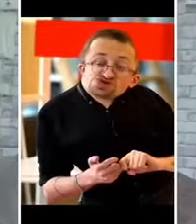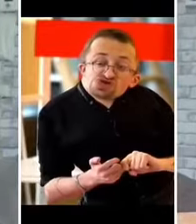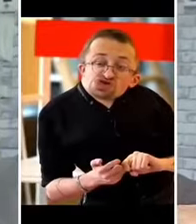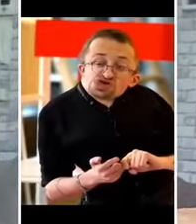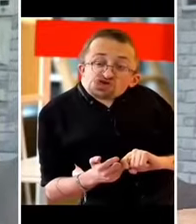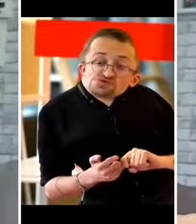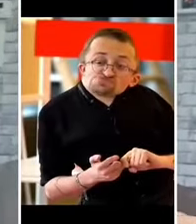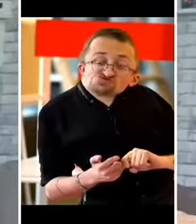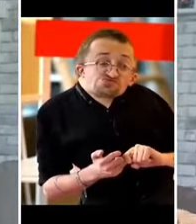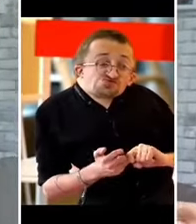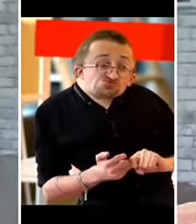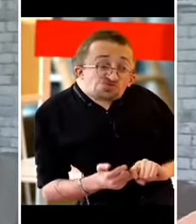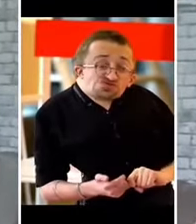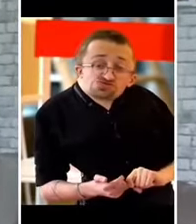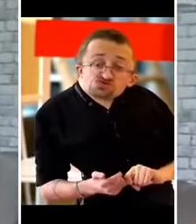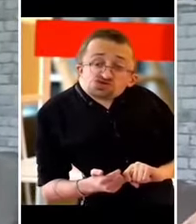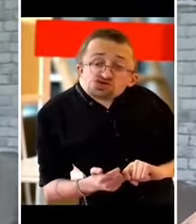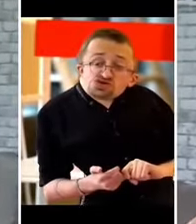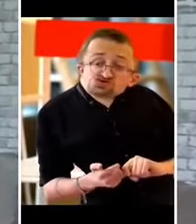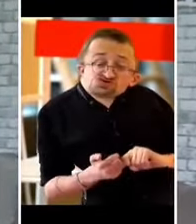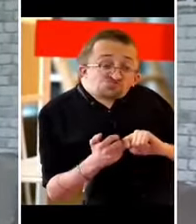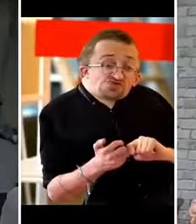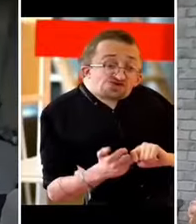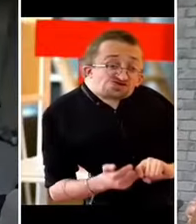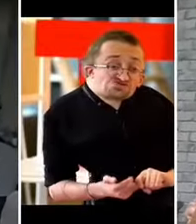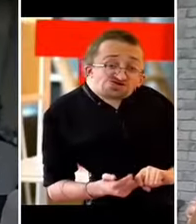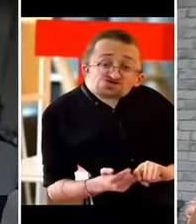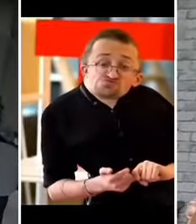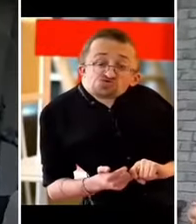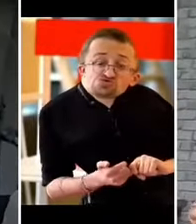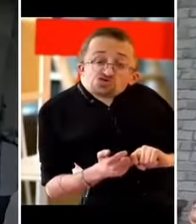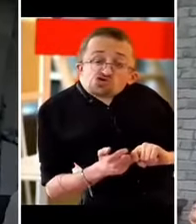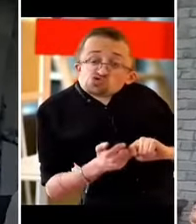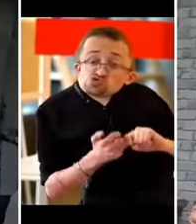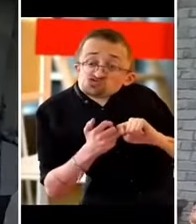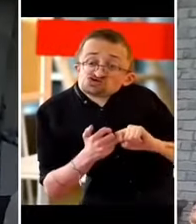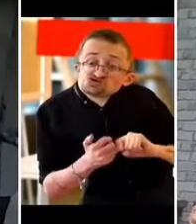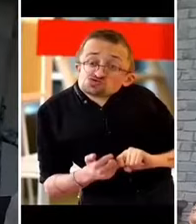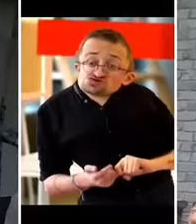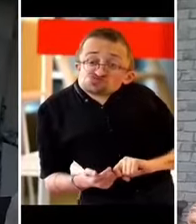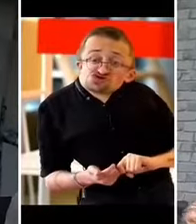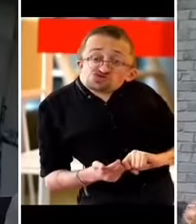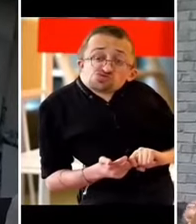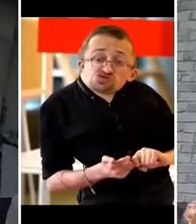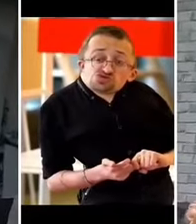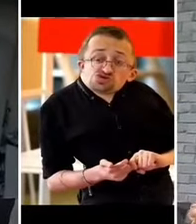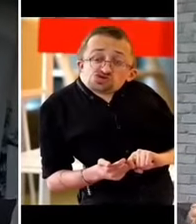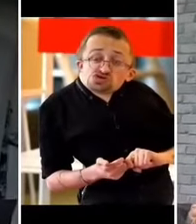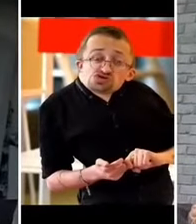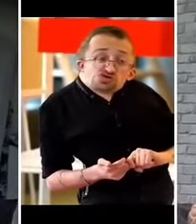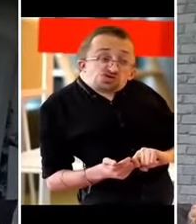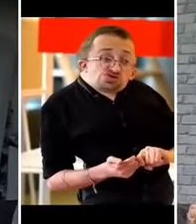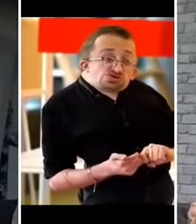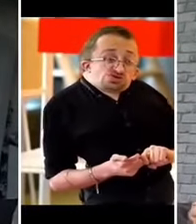difficulté de ma vie, c'était pas de survivre, c'était pas de m'accepter, c'était pas de réussir dans ce métier, non.